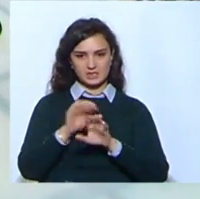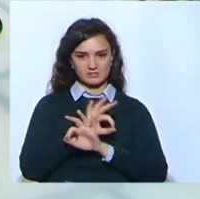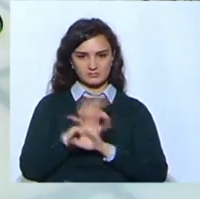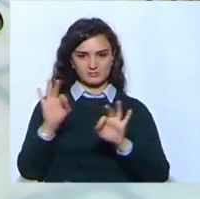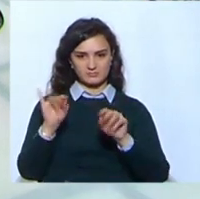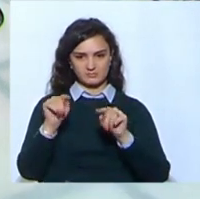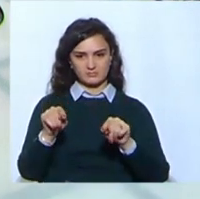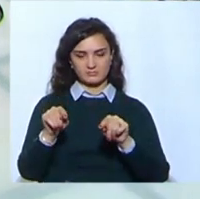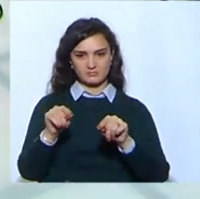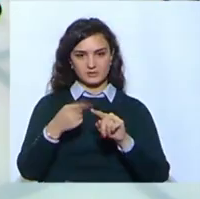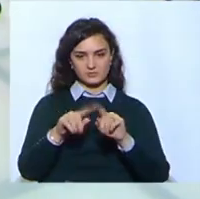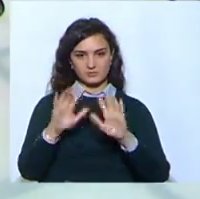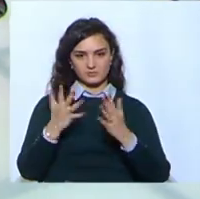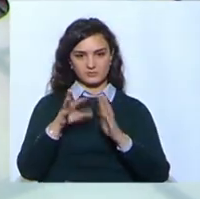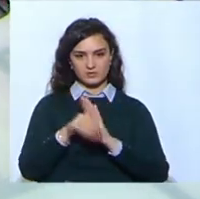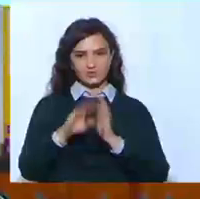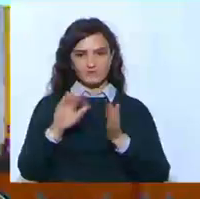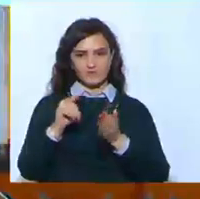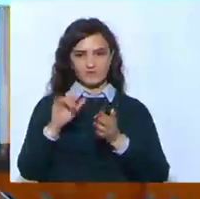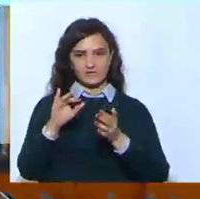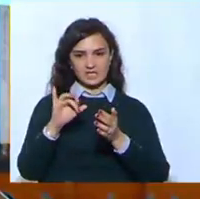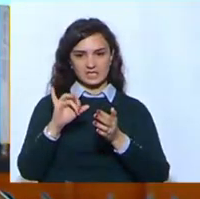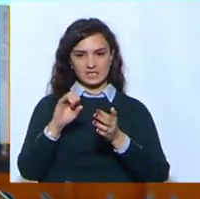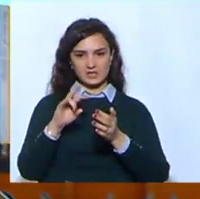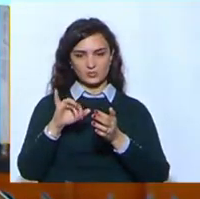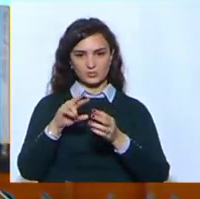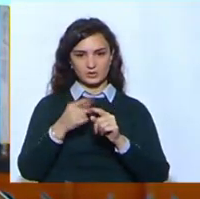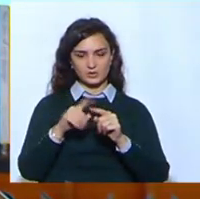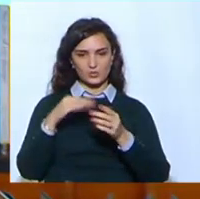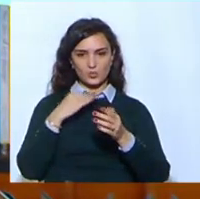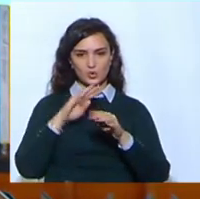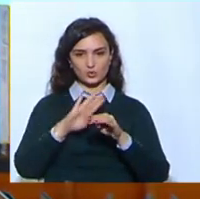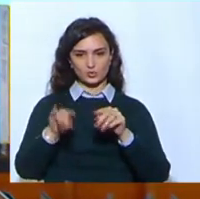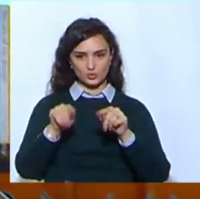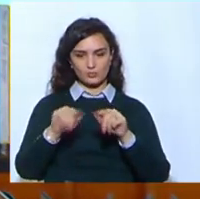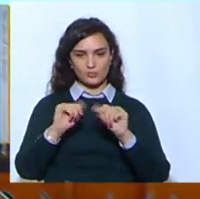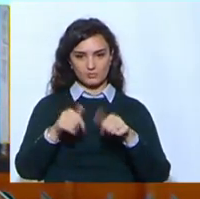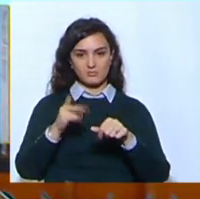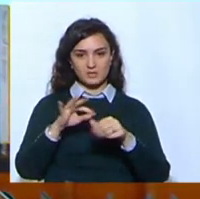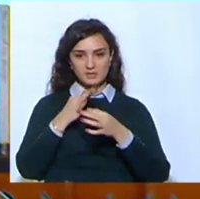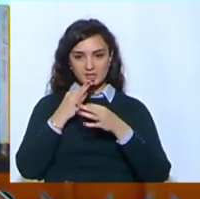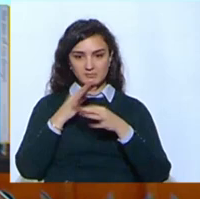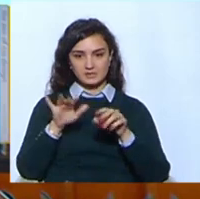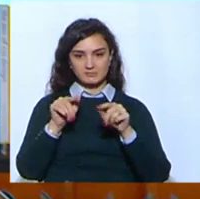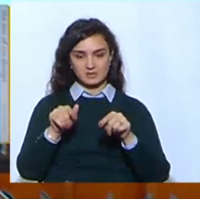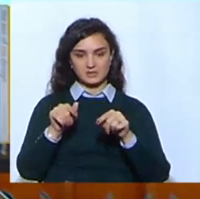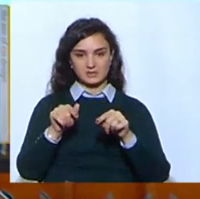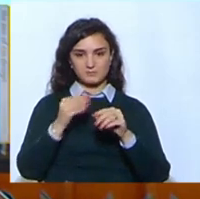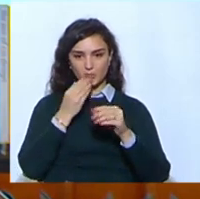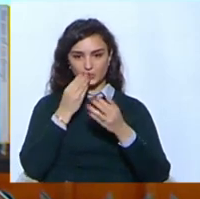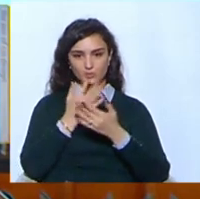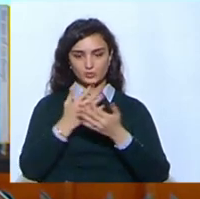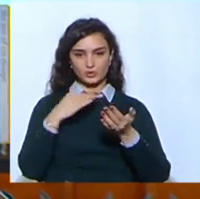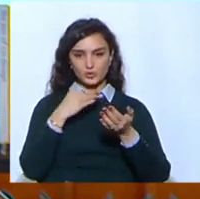ნაკრებს. ამ შემთხვევაში ეს ვეგეტარიანული ტიპის არის, ანუ უხორცო ტიპის არის, მაგრამ ნებისმიერი